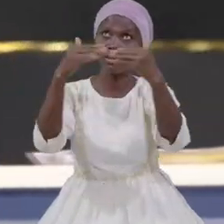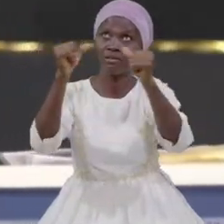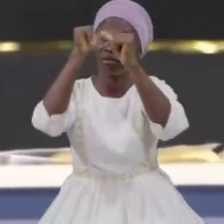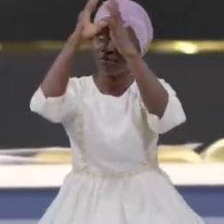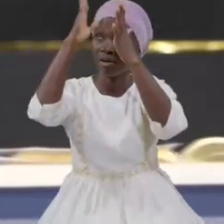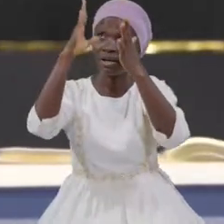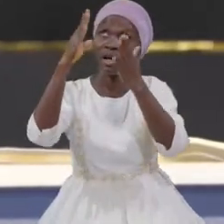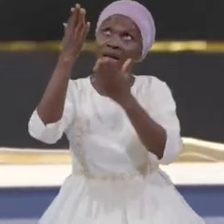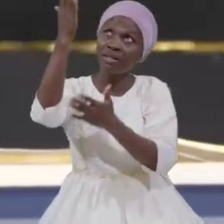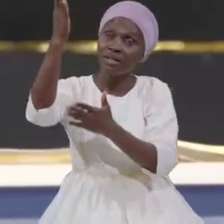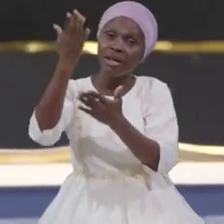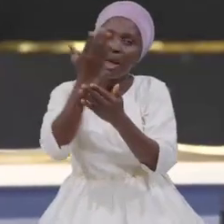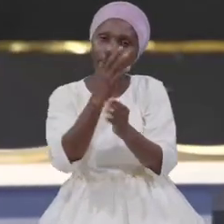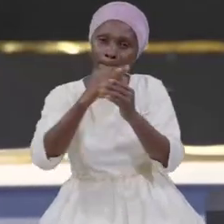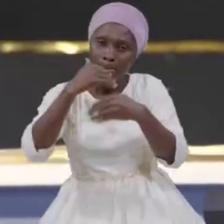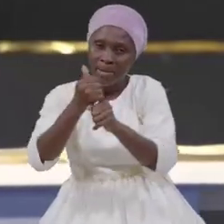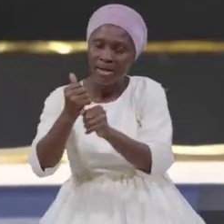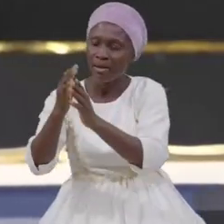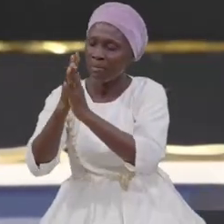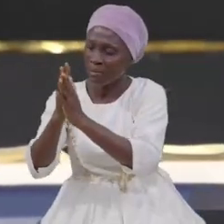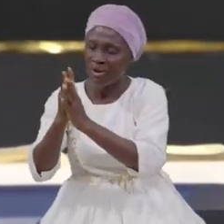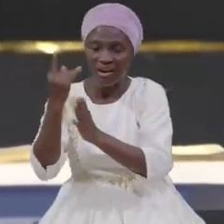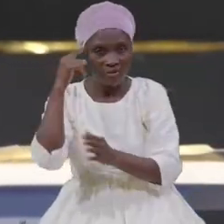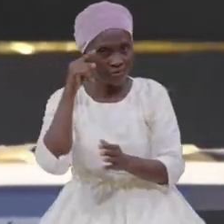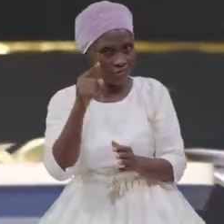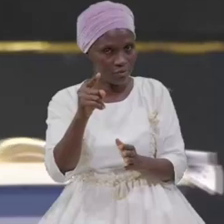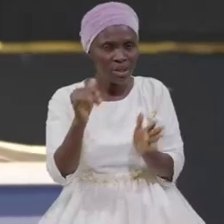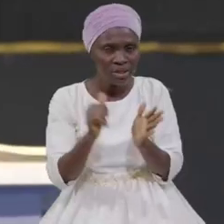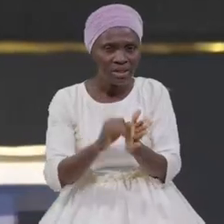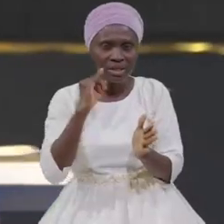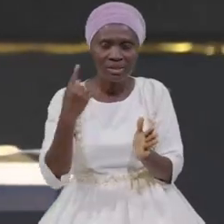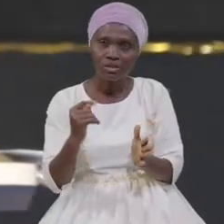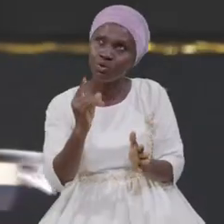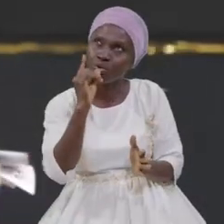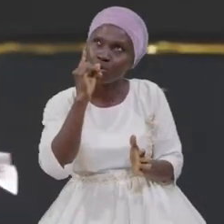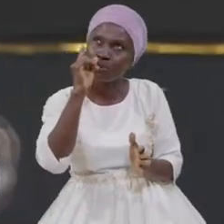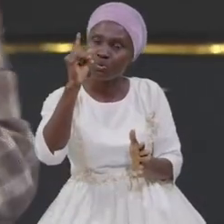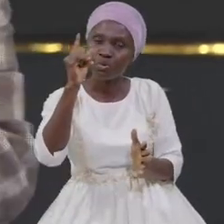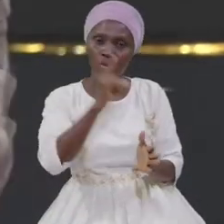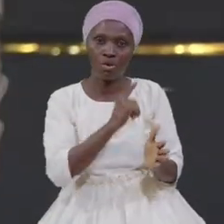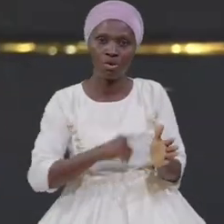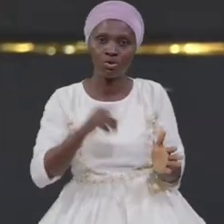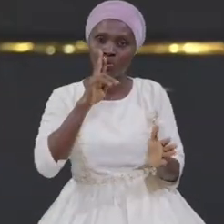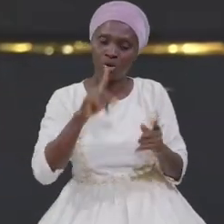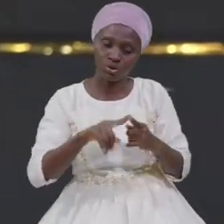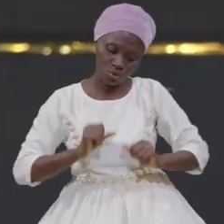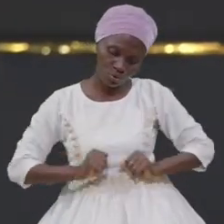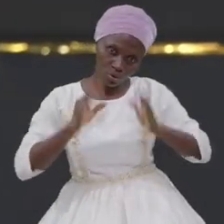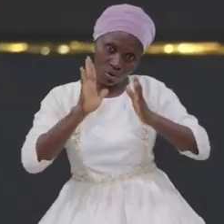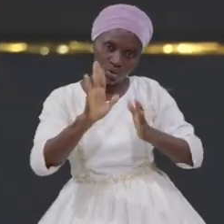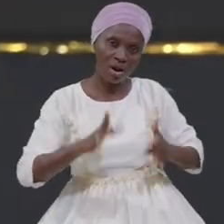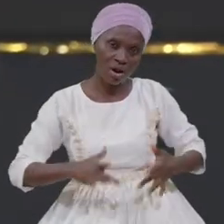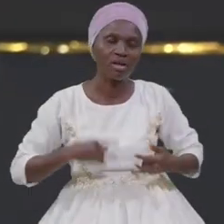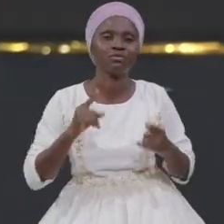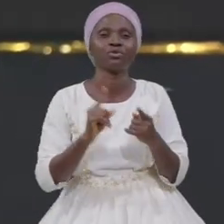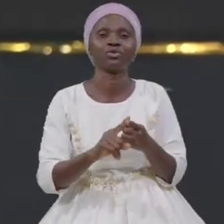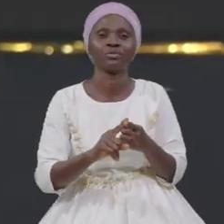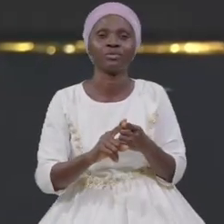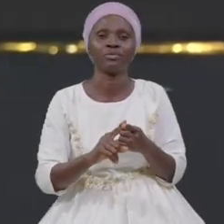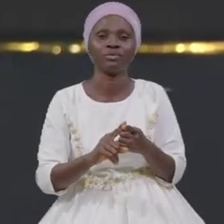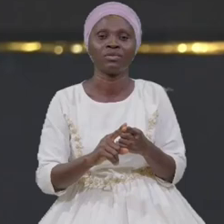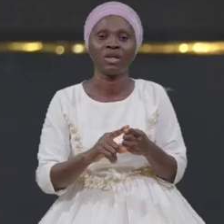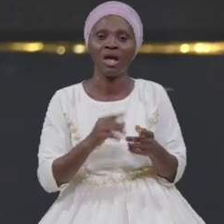pour toi, c'est le seul Seigneur auquel tu dois te soumettre, auquel tu dois abandonner ta vie. Et quand tu